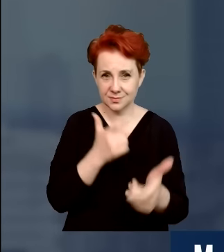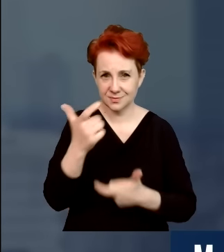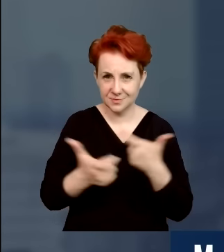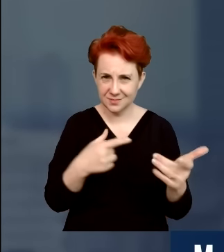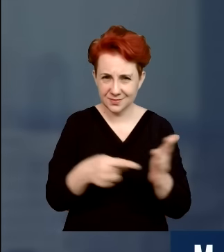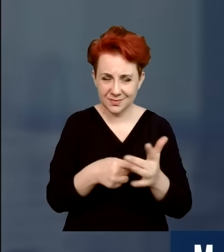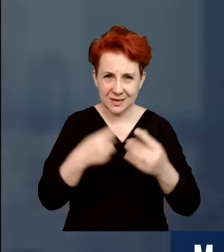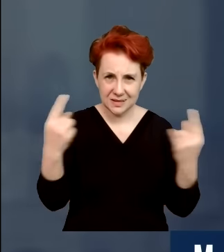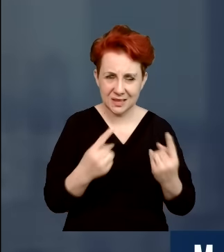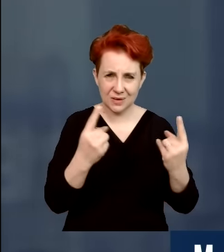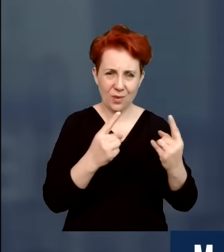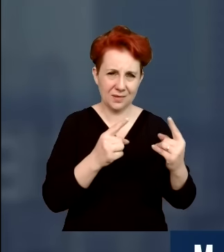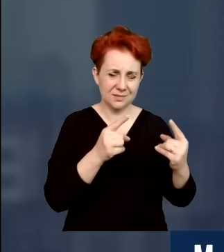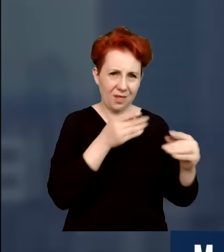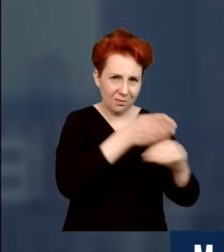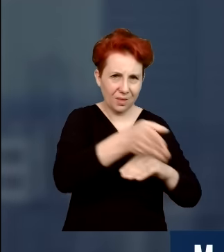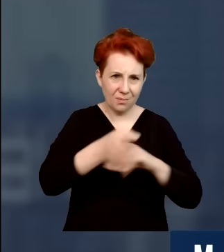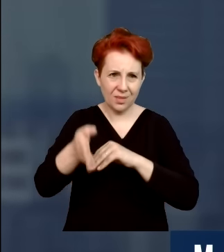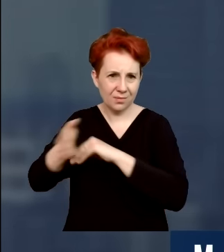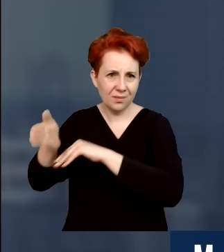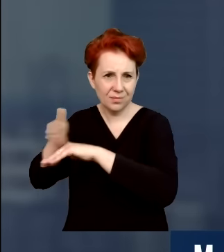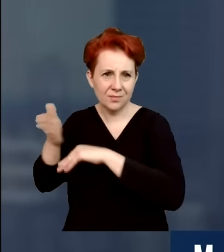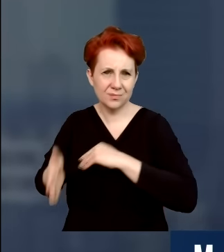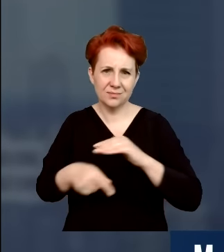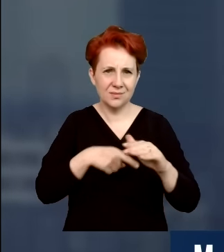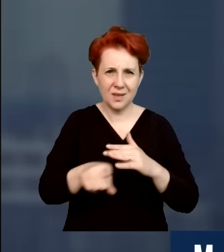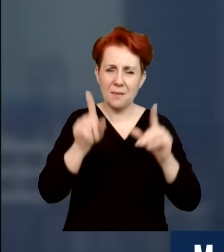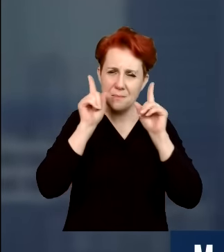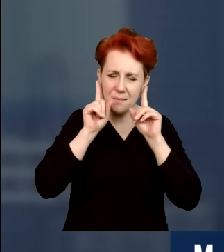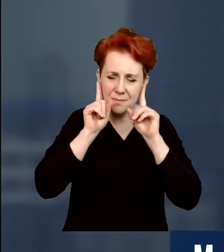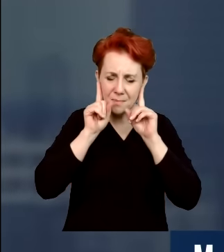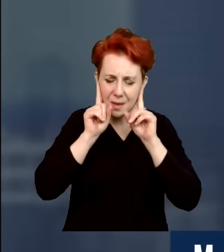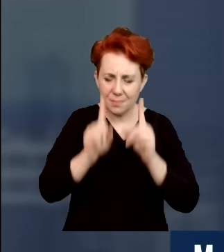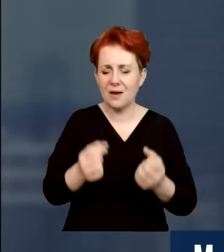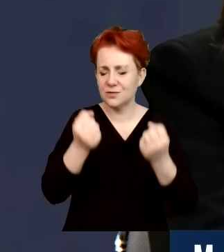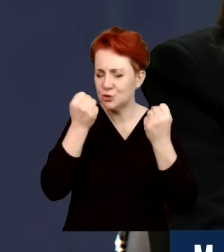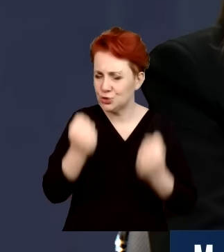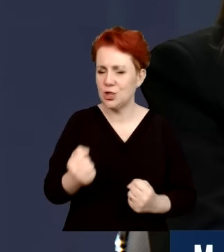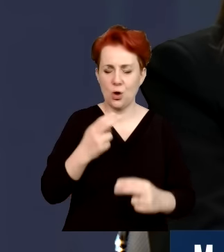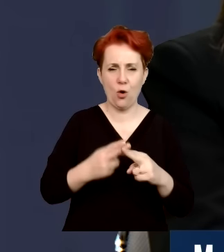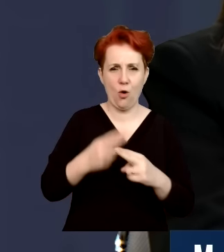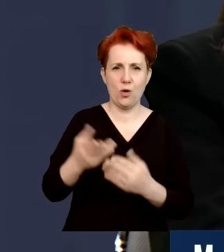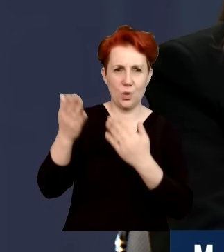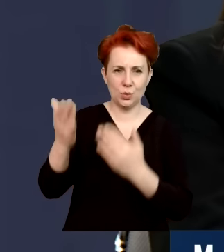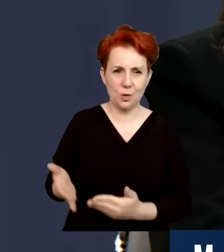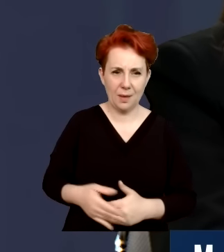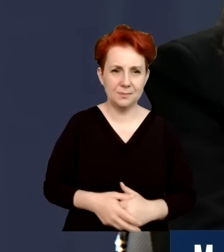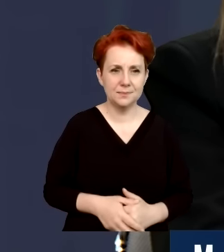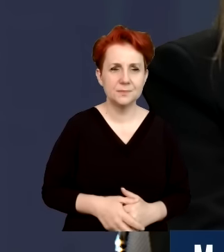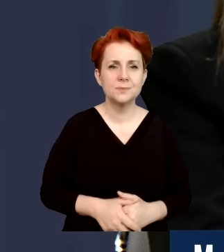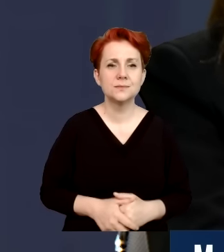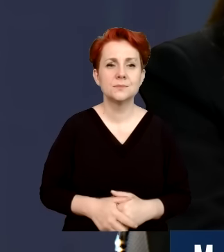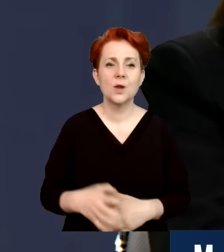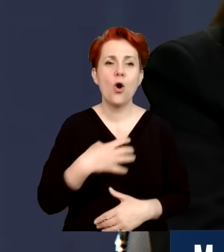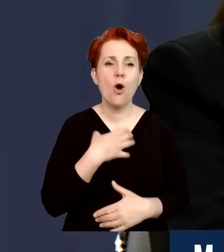takie naloty w stosunku jednak do bardzo ciężko chorego człowieka? Obawiam się, pani redaktor, że tego